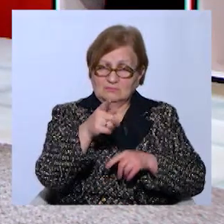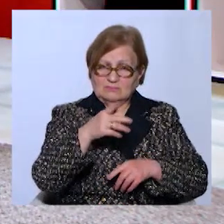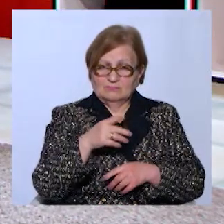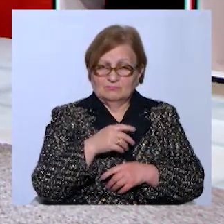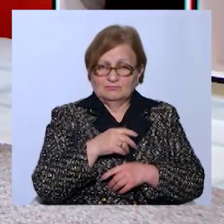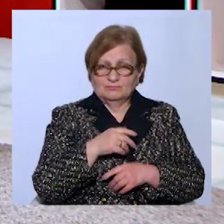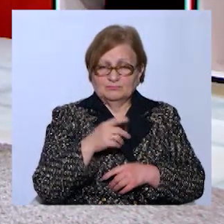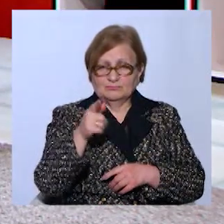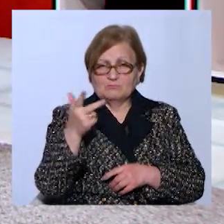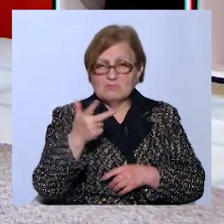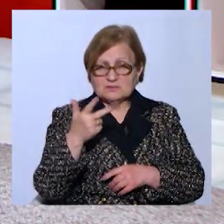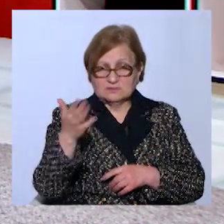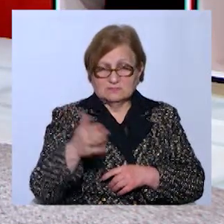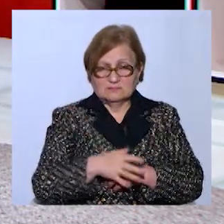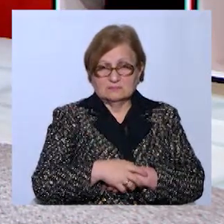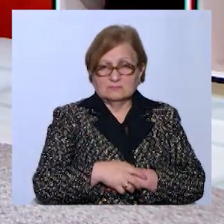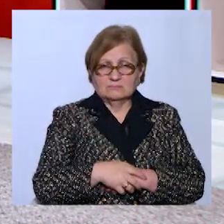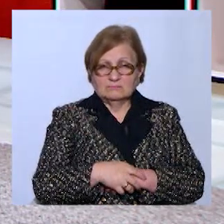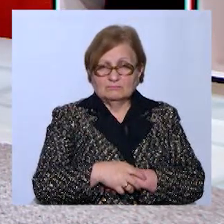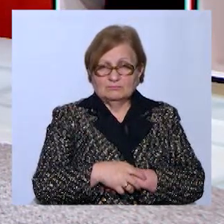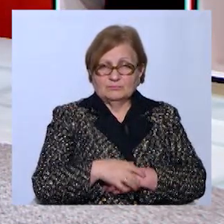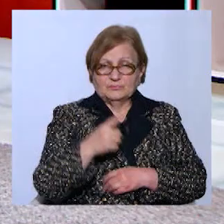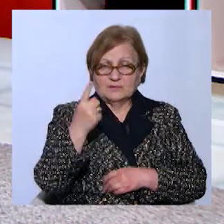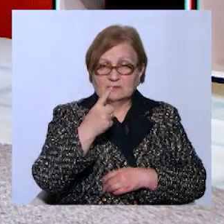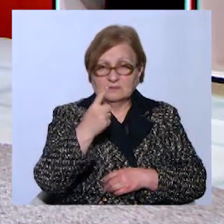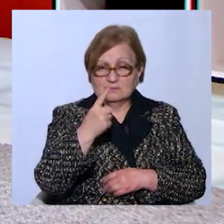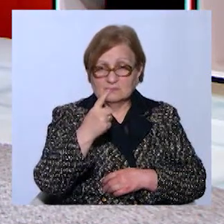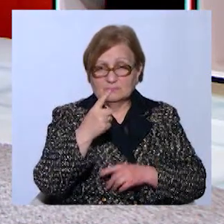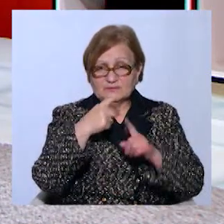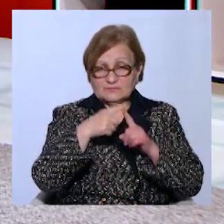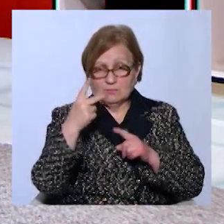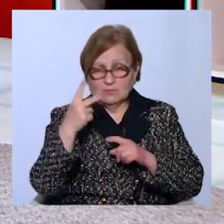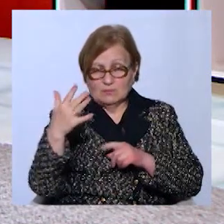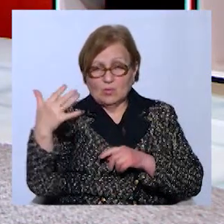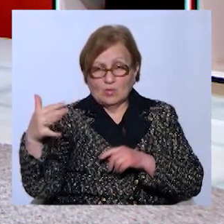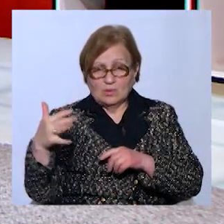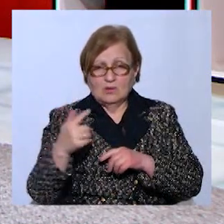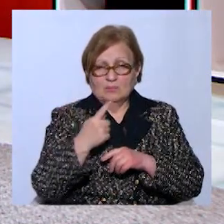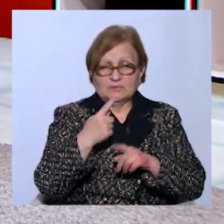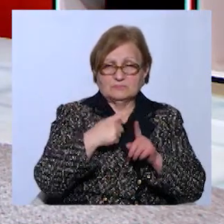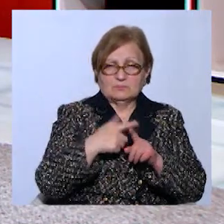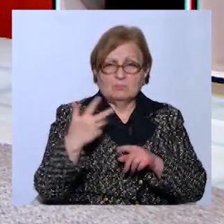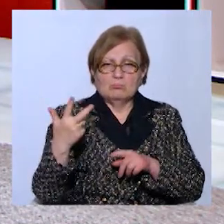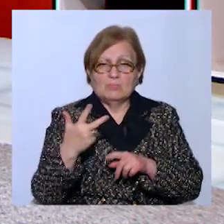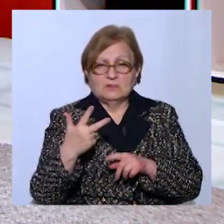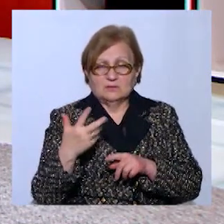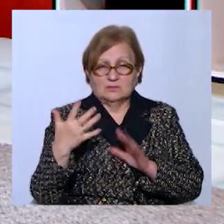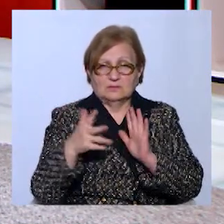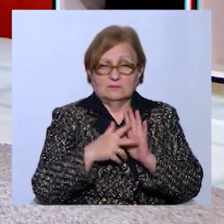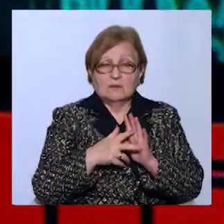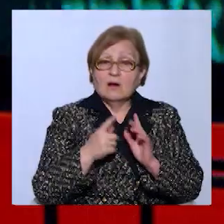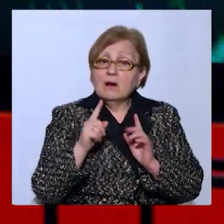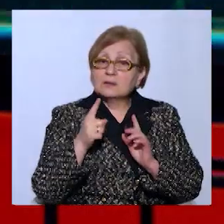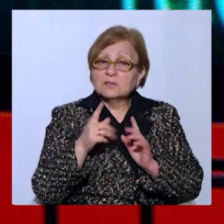არის მესამე. კიდევ ერთხელ ვამბობ, პირველს დავუმატე მეორე 50, პირველს დავუმატე მესამე 58. რატომ გაიზარდა